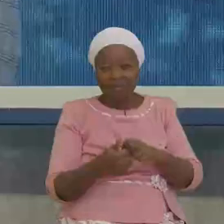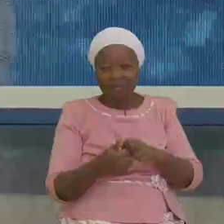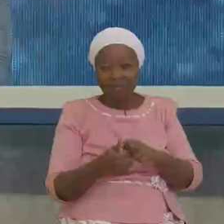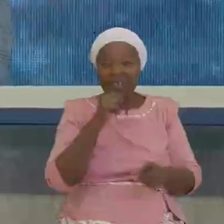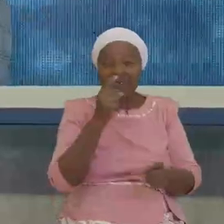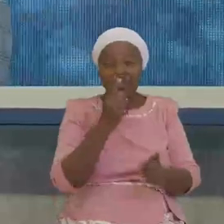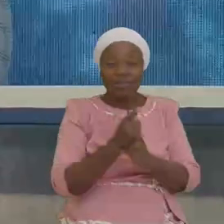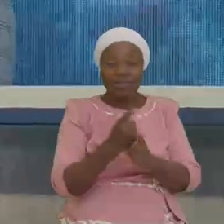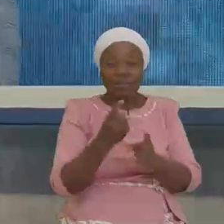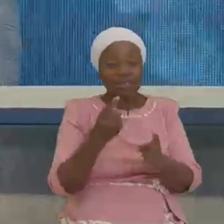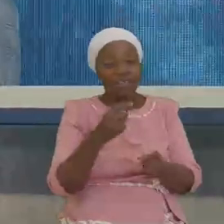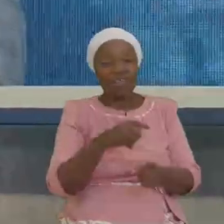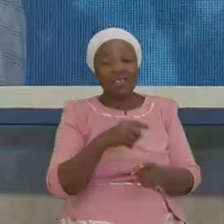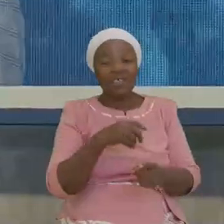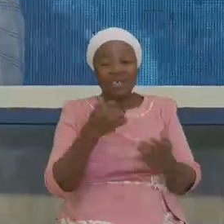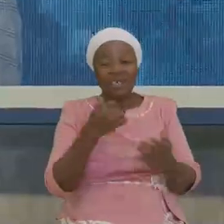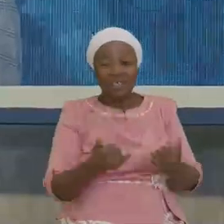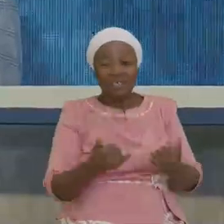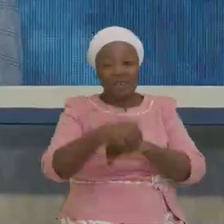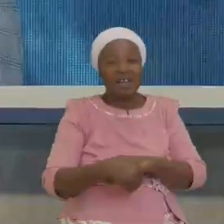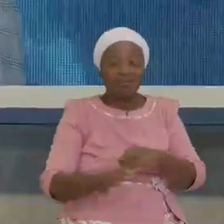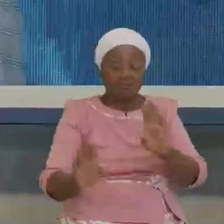Pas seulement les problèmes de ce soir,